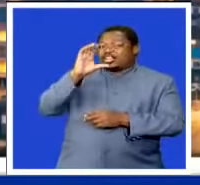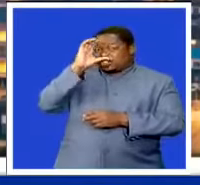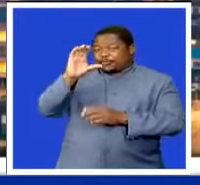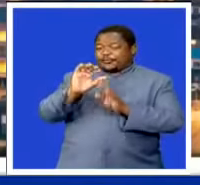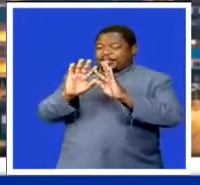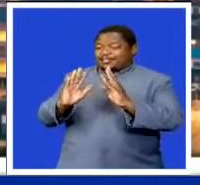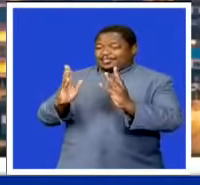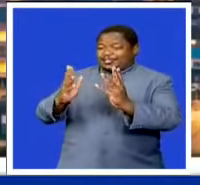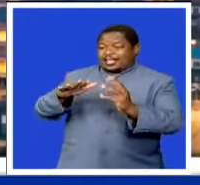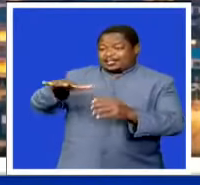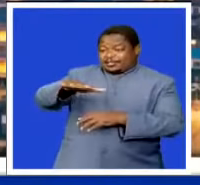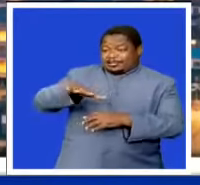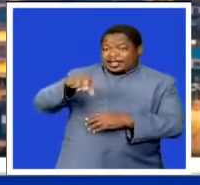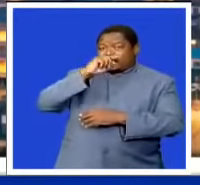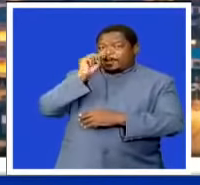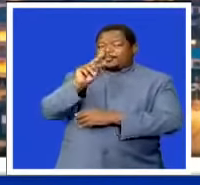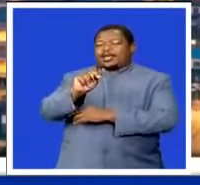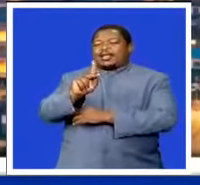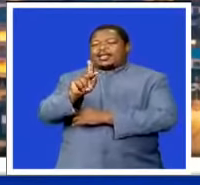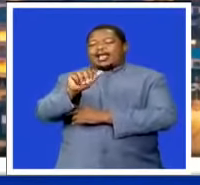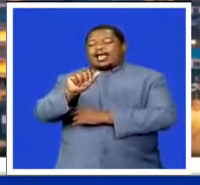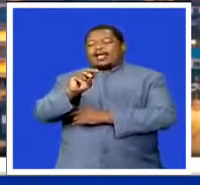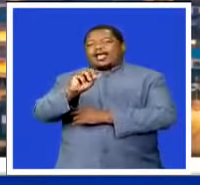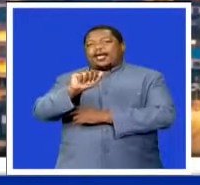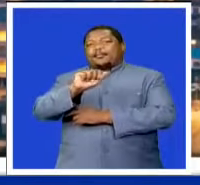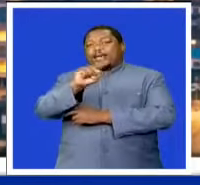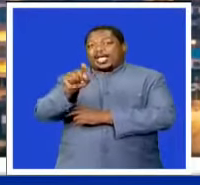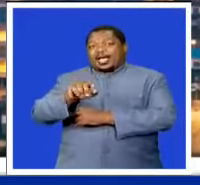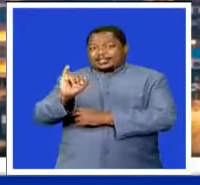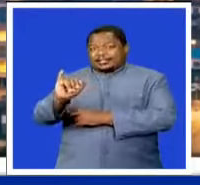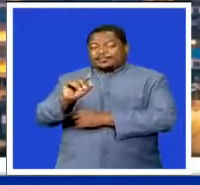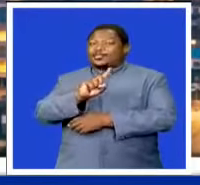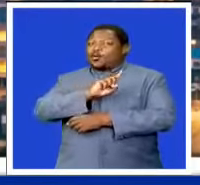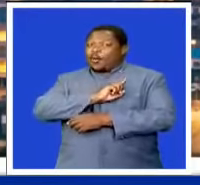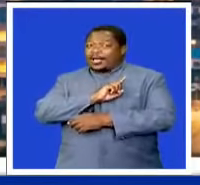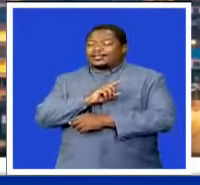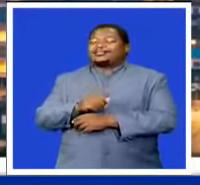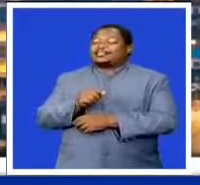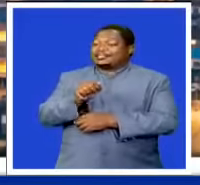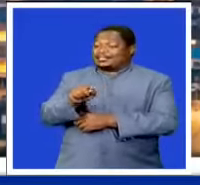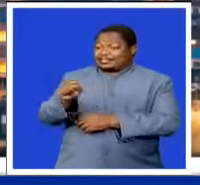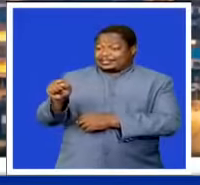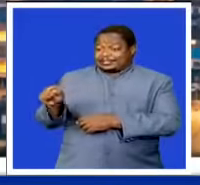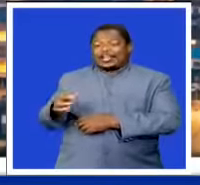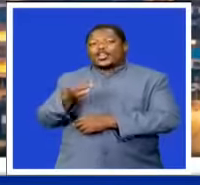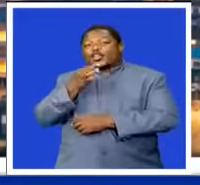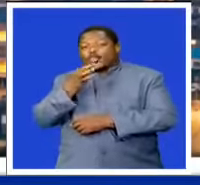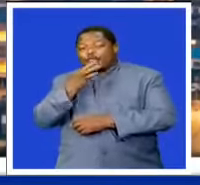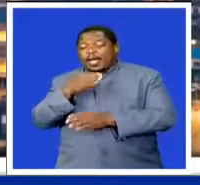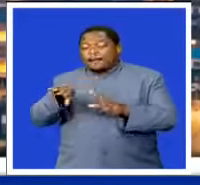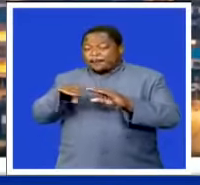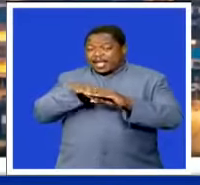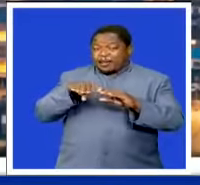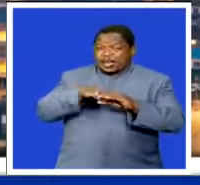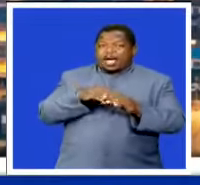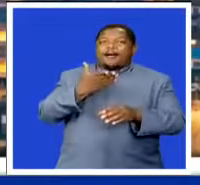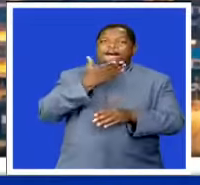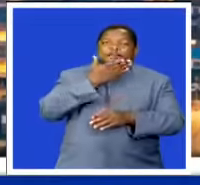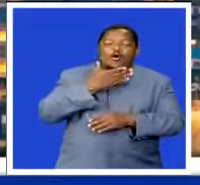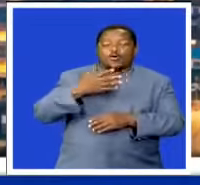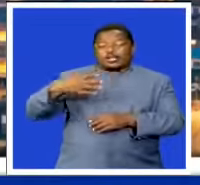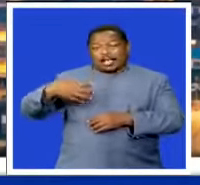lwabo iGirls and Boys Empowerment Club kubuketa ukuthi bachuba njani nekubakhulumisa ngetindzaba